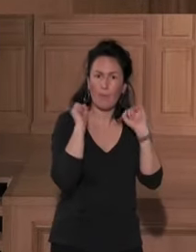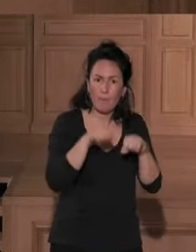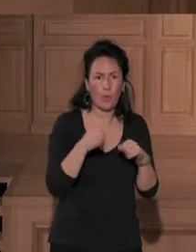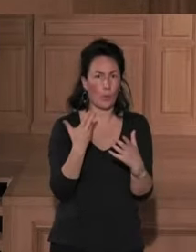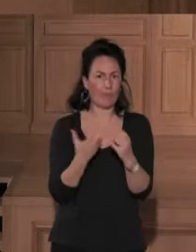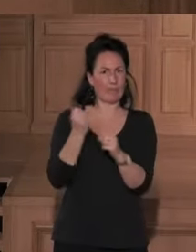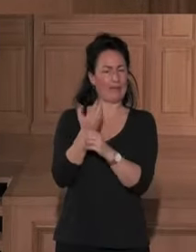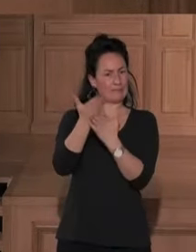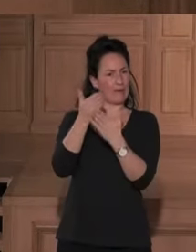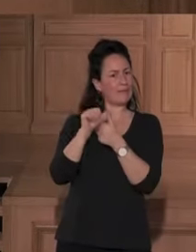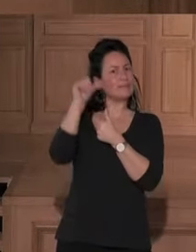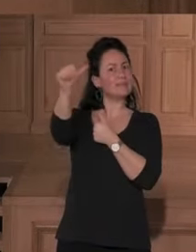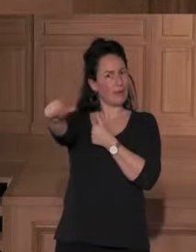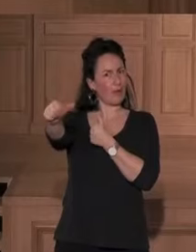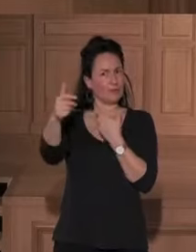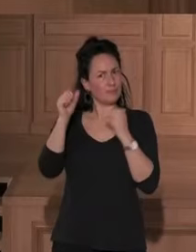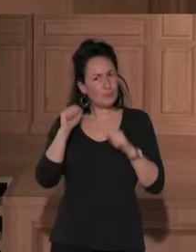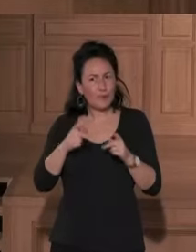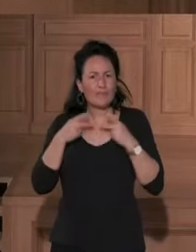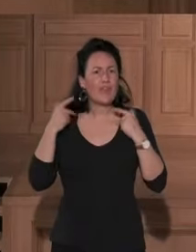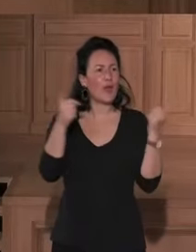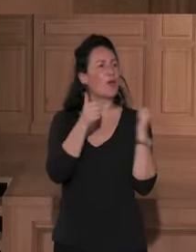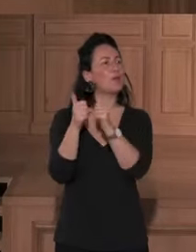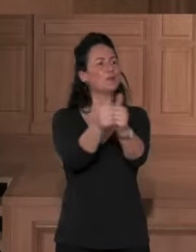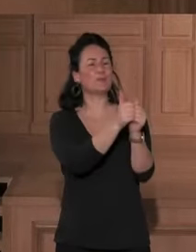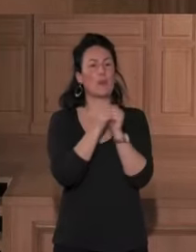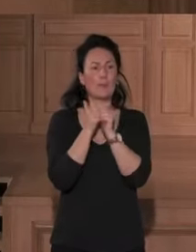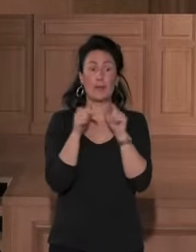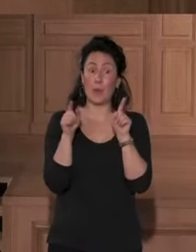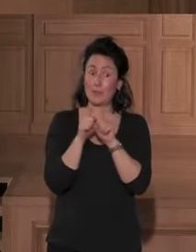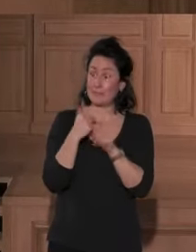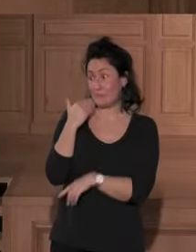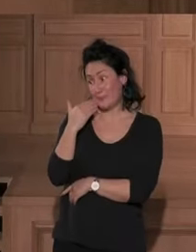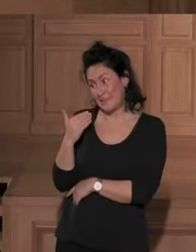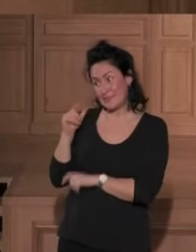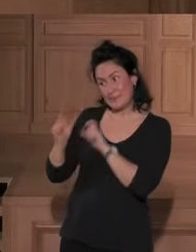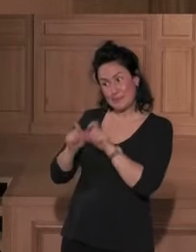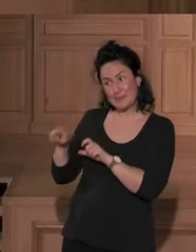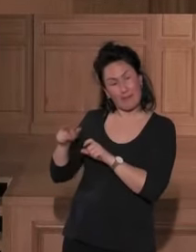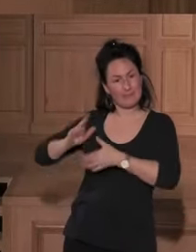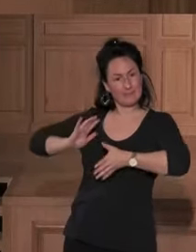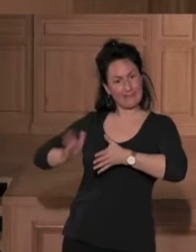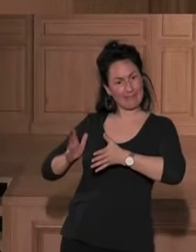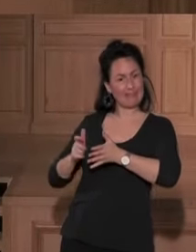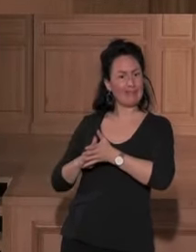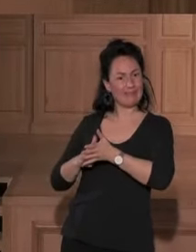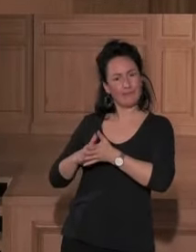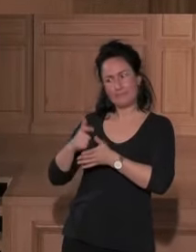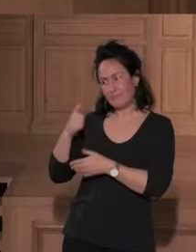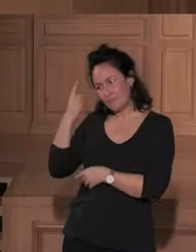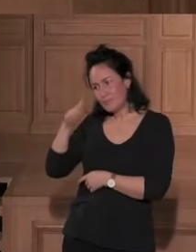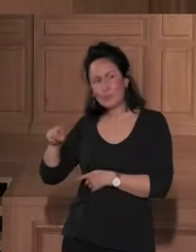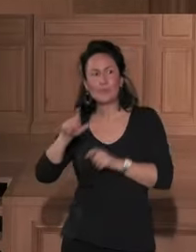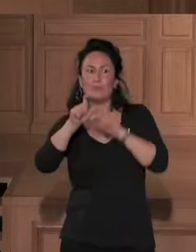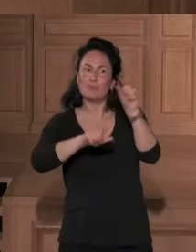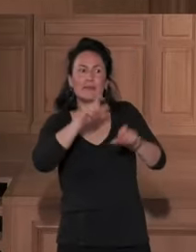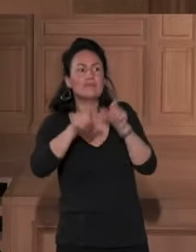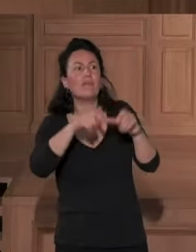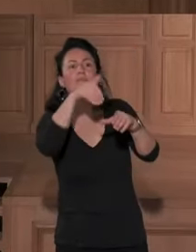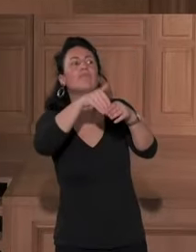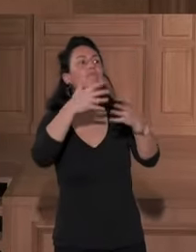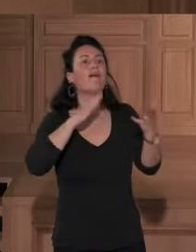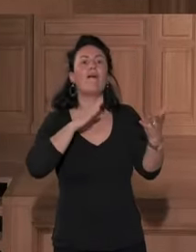fraternité. Et je veux remercier les personnes qui signent pour en langue des signes française, pour les personnes chez nous qui